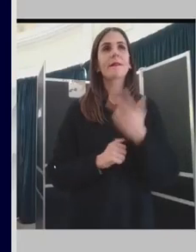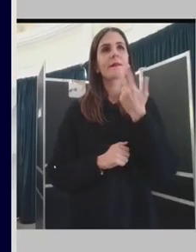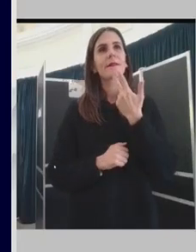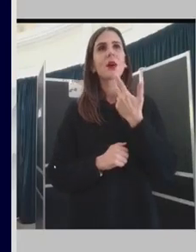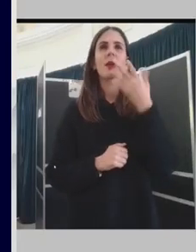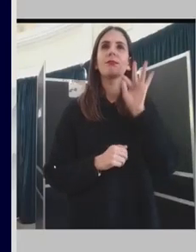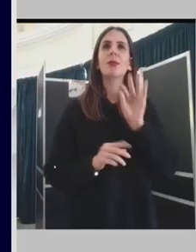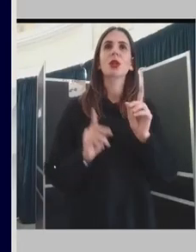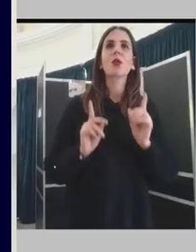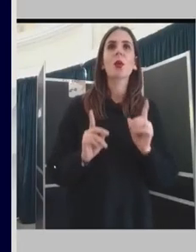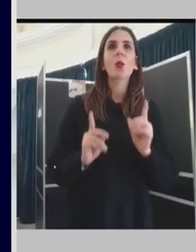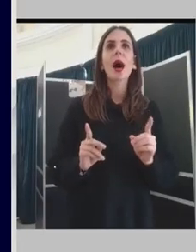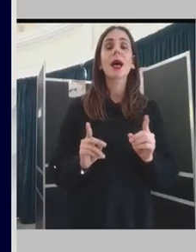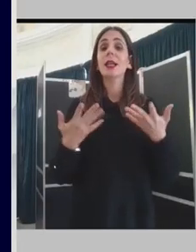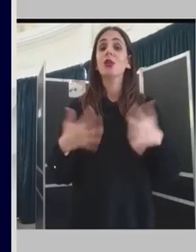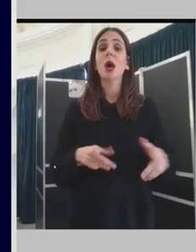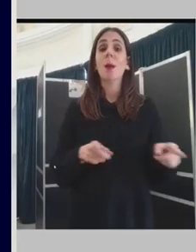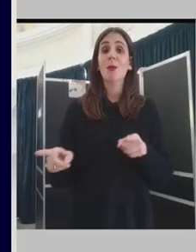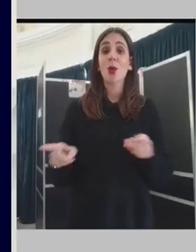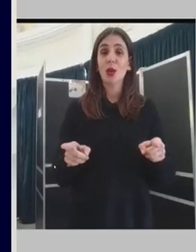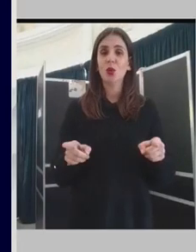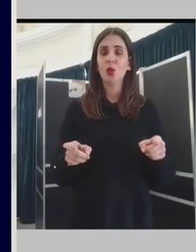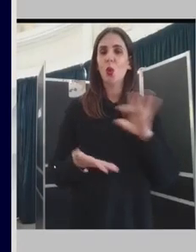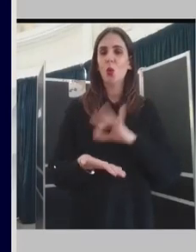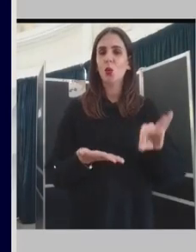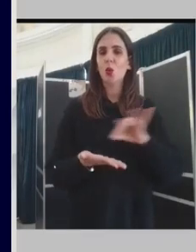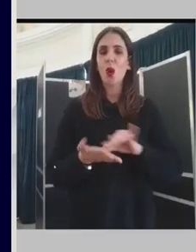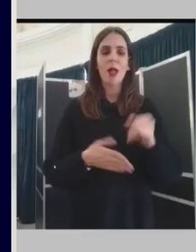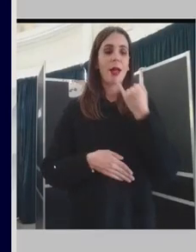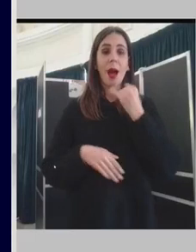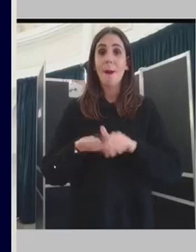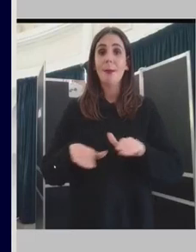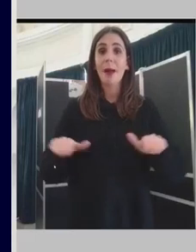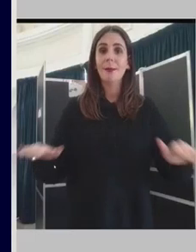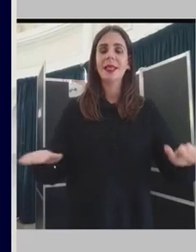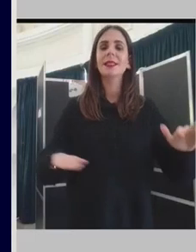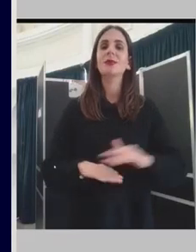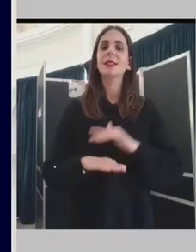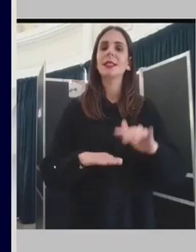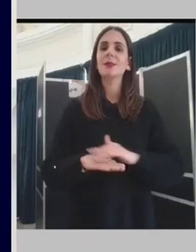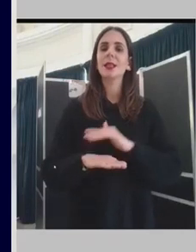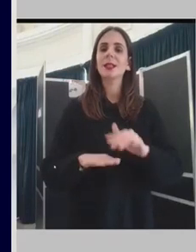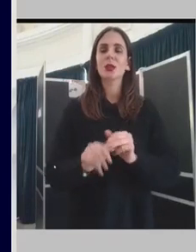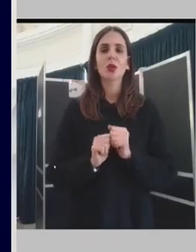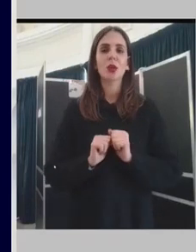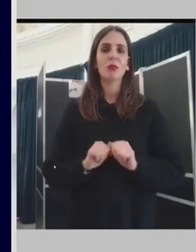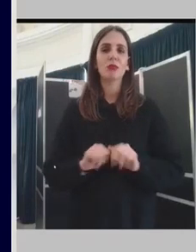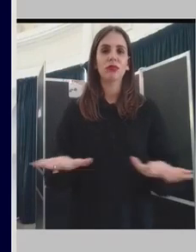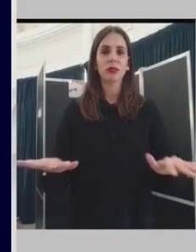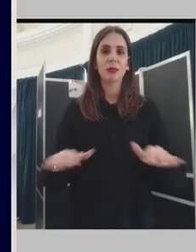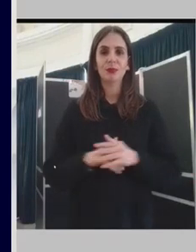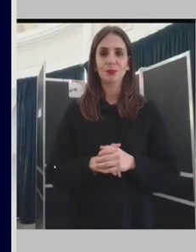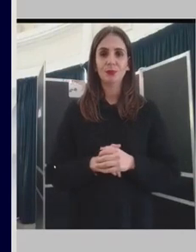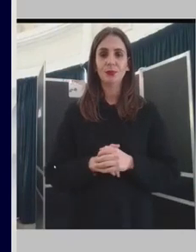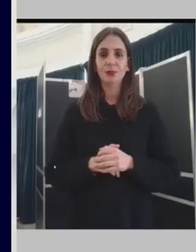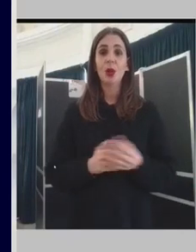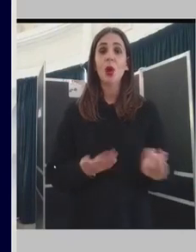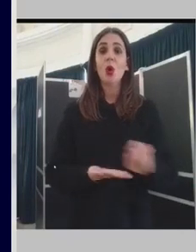già dal periodo scolastico le persone che devono avvicinarsi al primo soccorso.